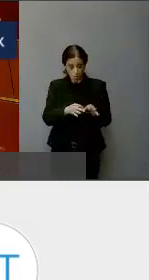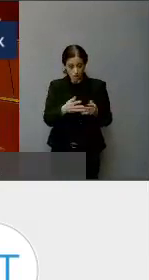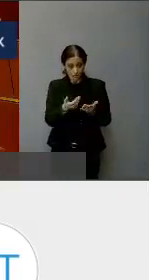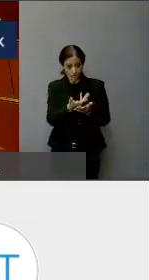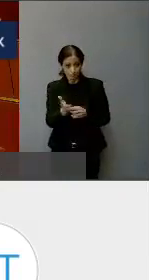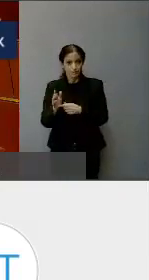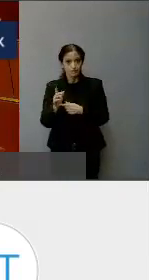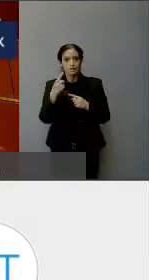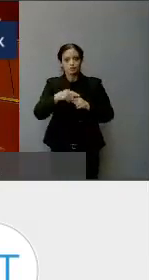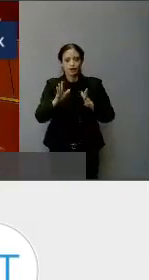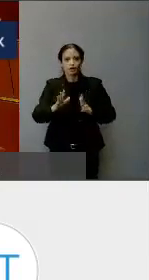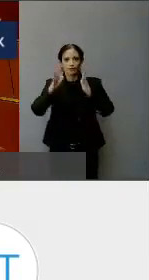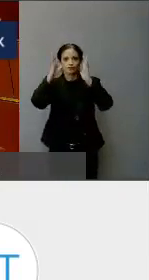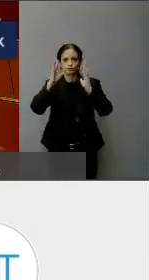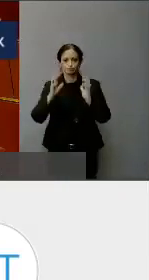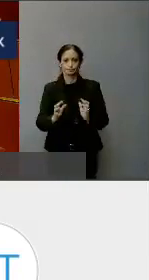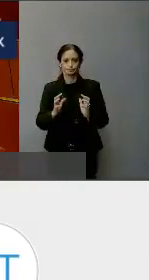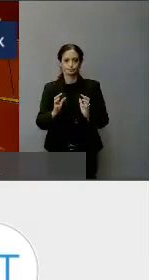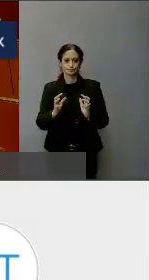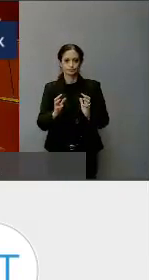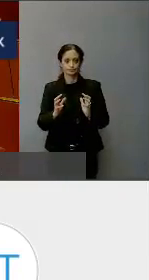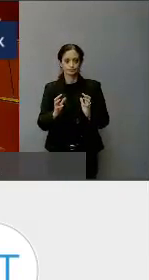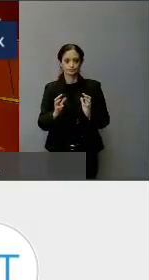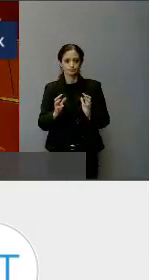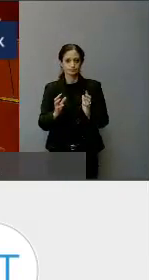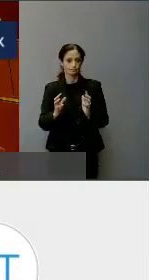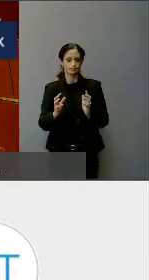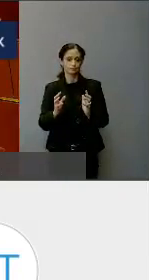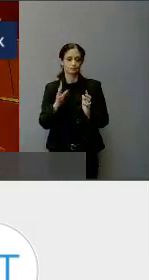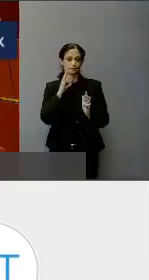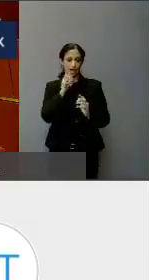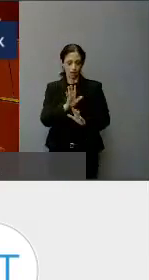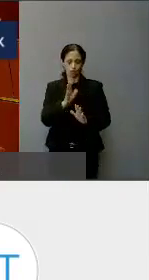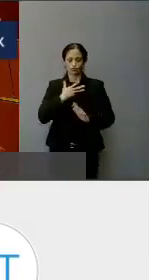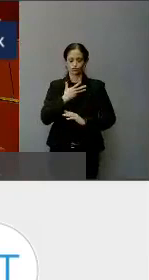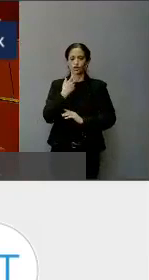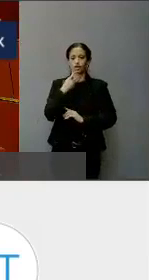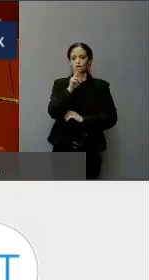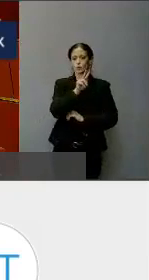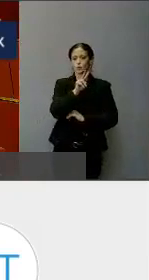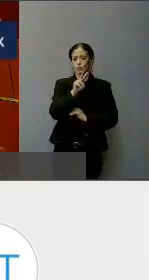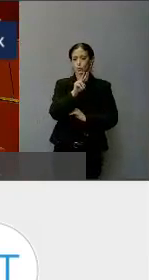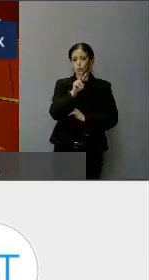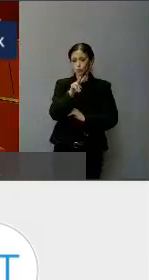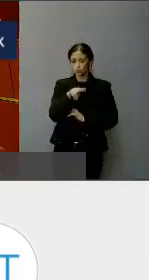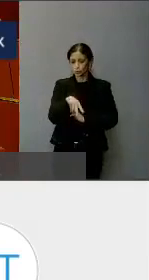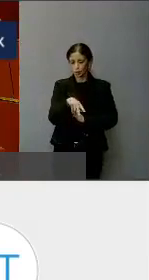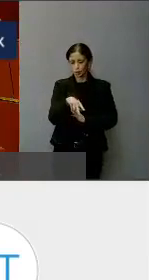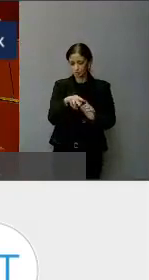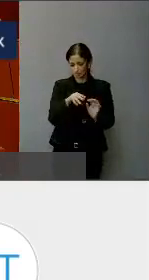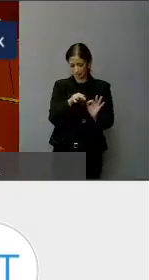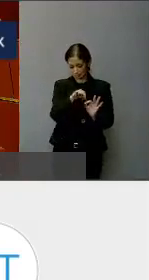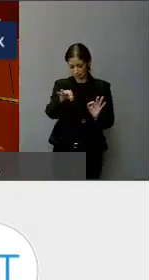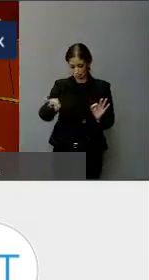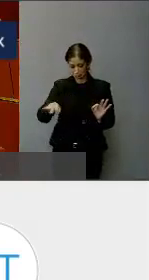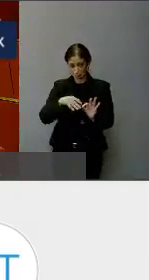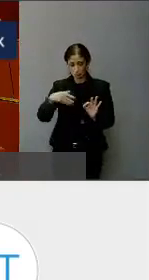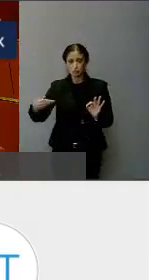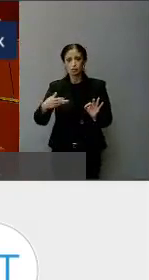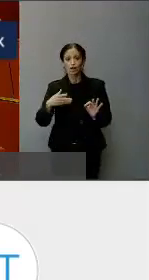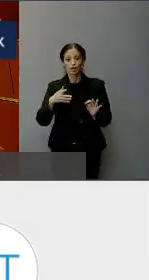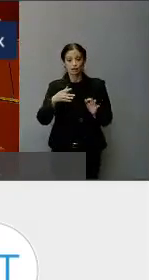un altro grande t perché abbiamo 2.300 metri quadri di edifici di ruoti che diventeranno anche quelli